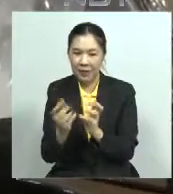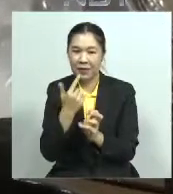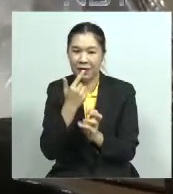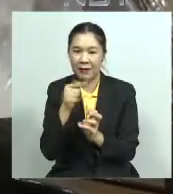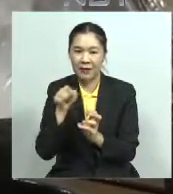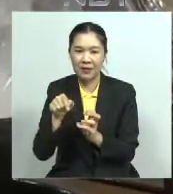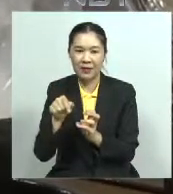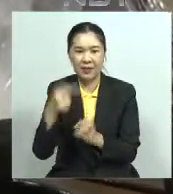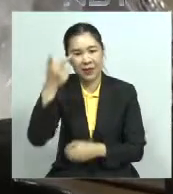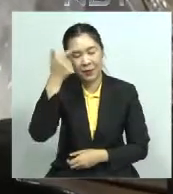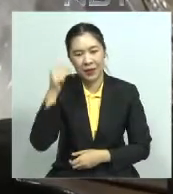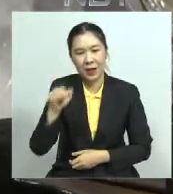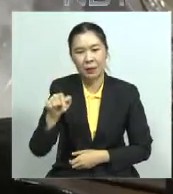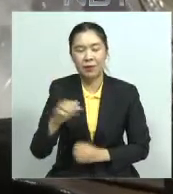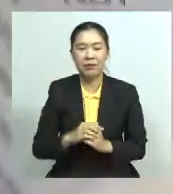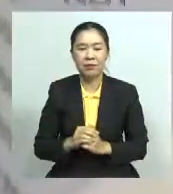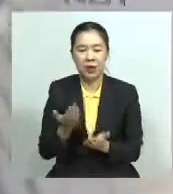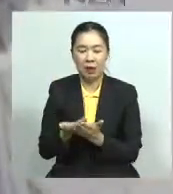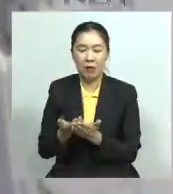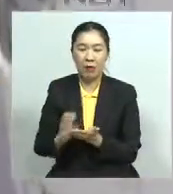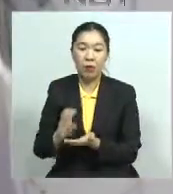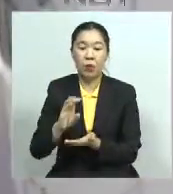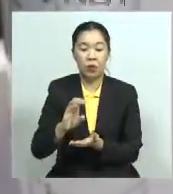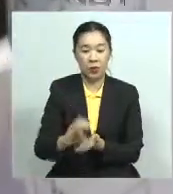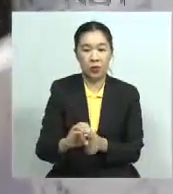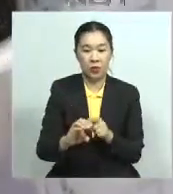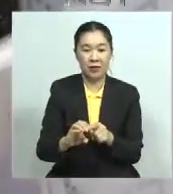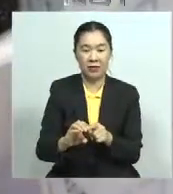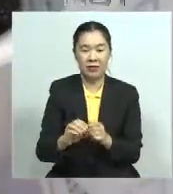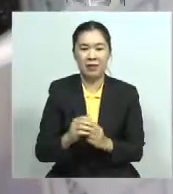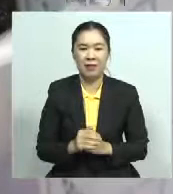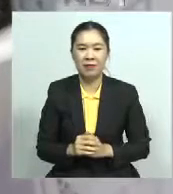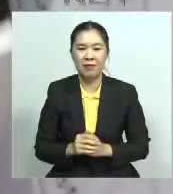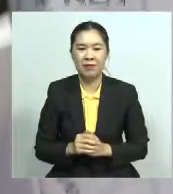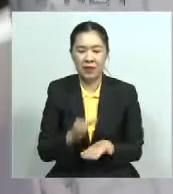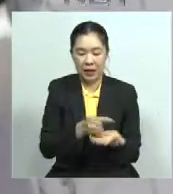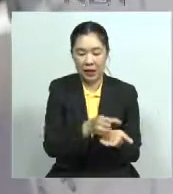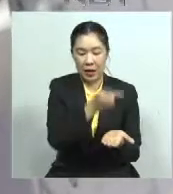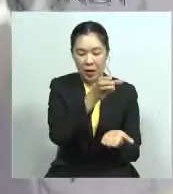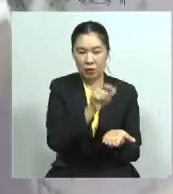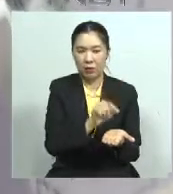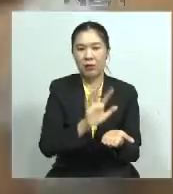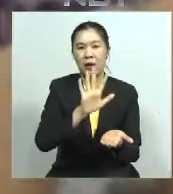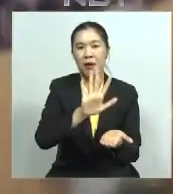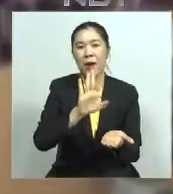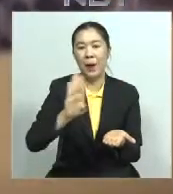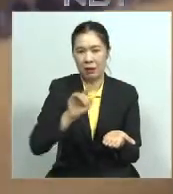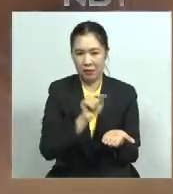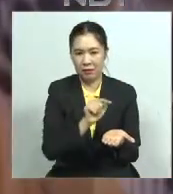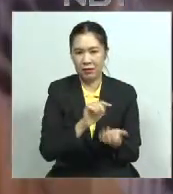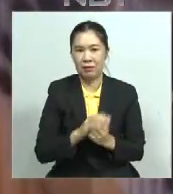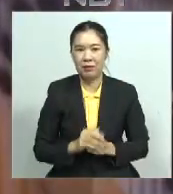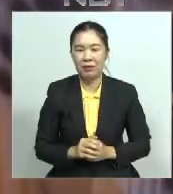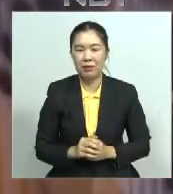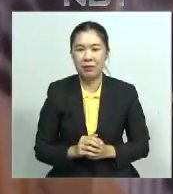มผมสอบถามต้นทุนมาชานมไข่มุกที่เราทานกันอยู่นี่นะฮะแก้วละ5บาทเท่านั้นต้นทุนนะครับ